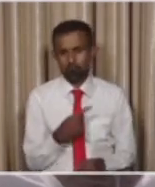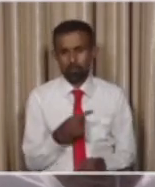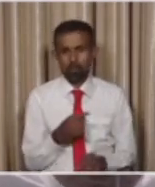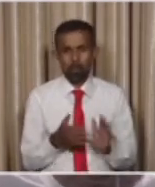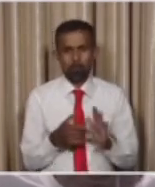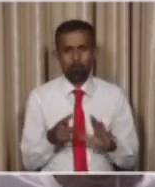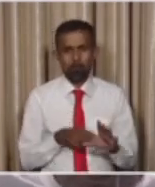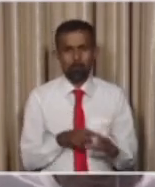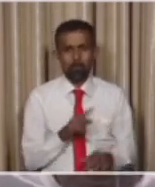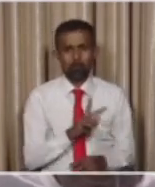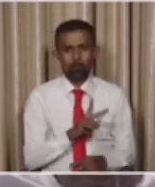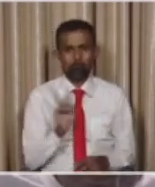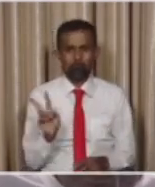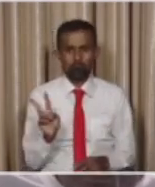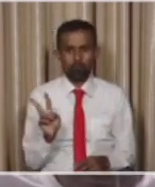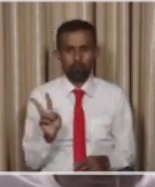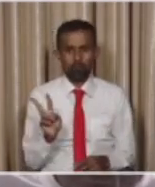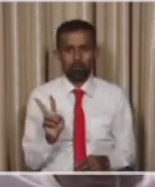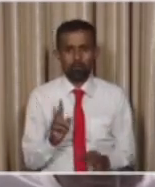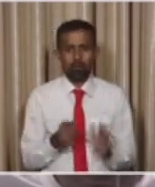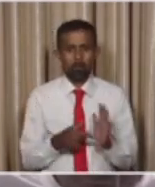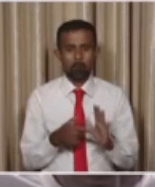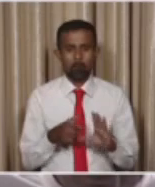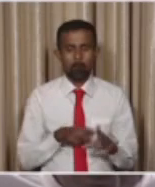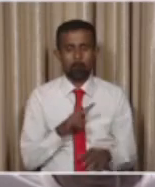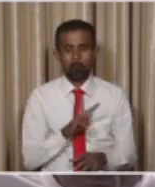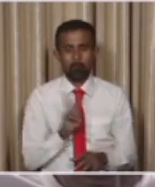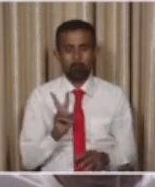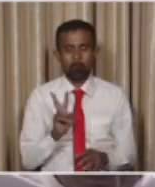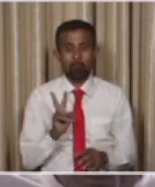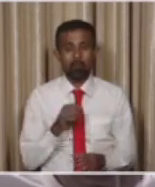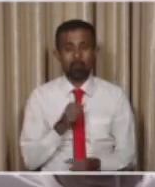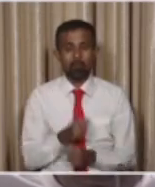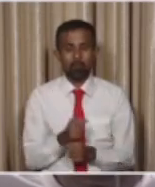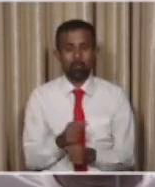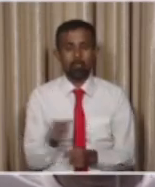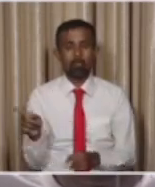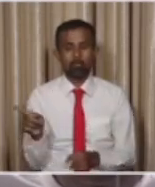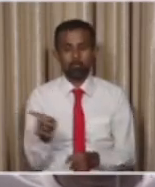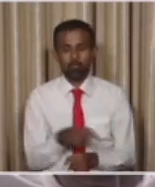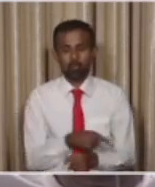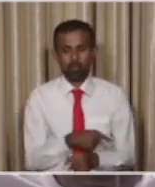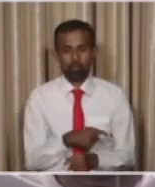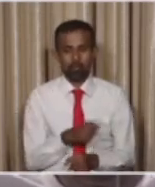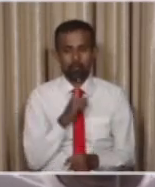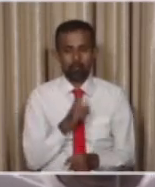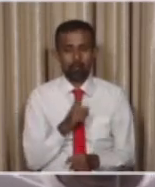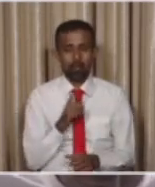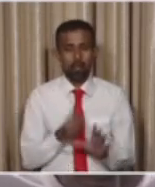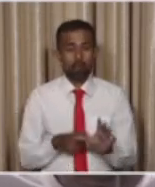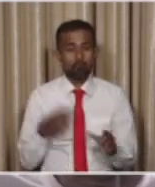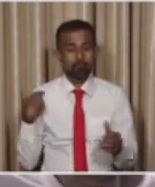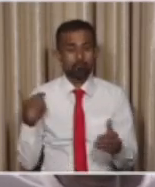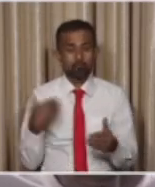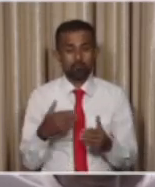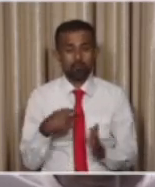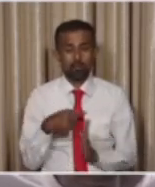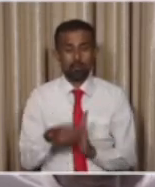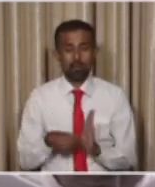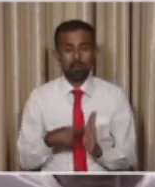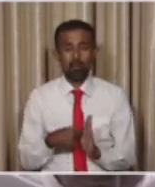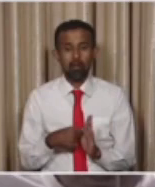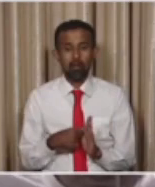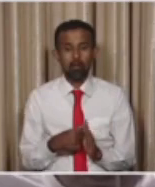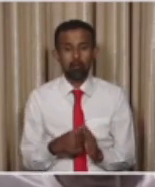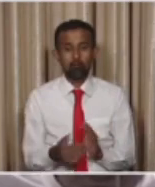මාසේ 22. මැයි 22 කියන්නේ ජනරජ දිනය. ජනරජ දිනය කියන්නේ වසර ගණනාවක් අපේ රට